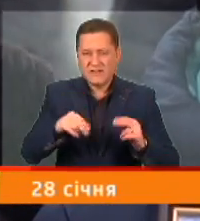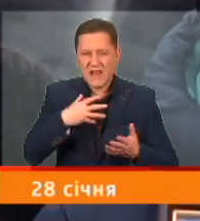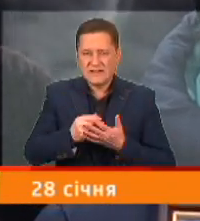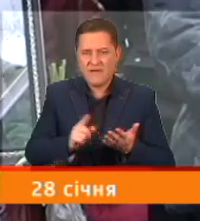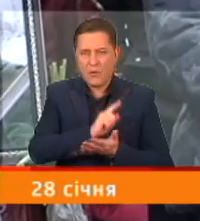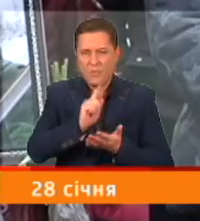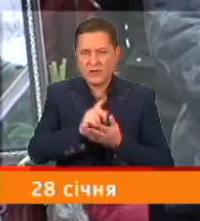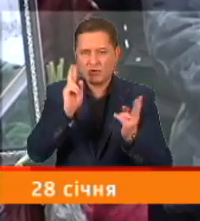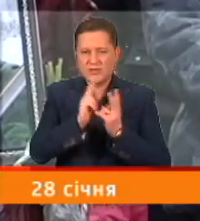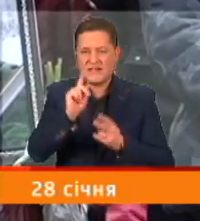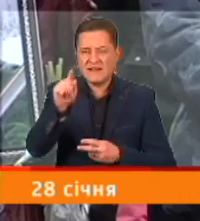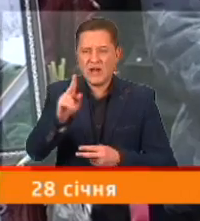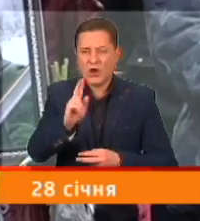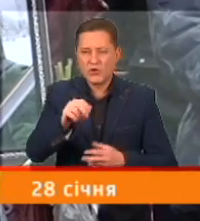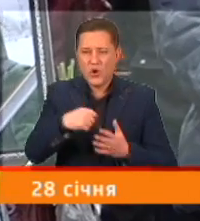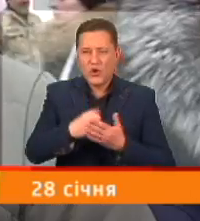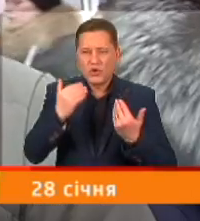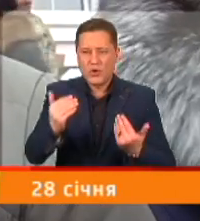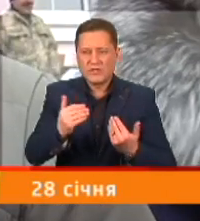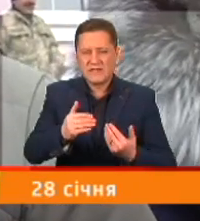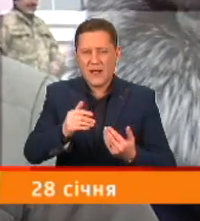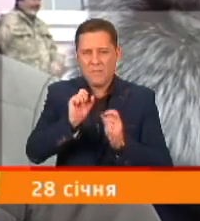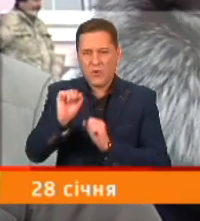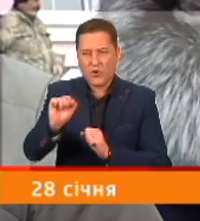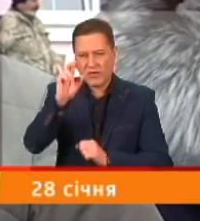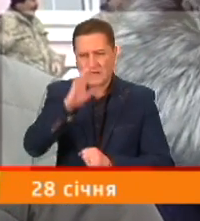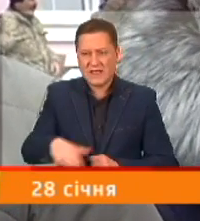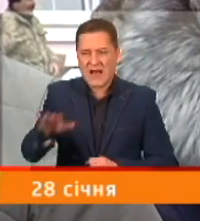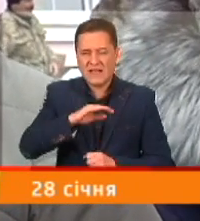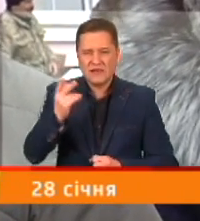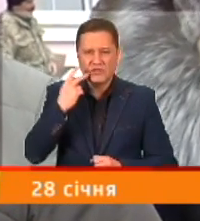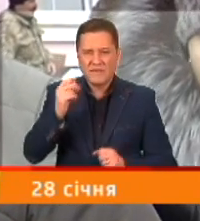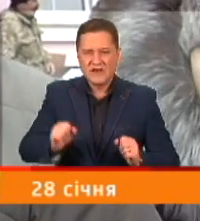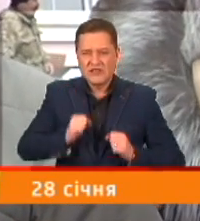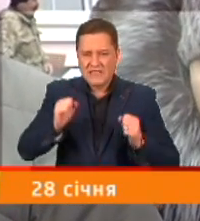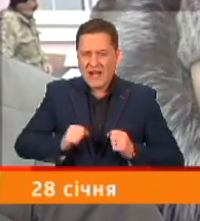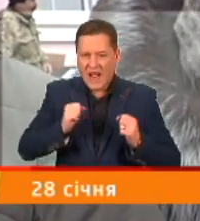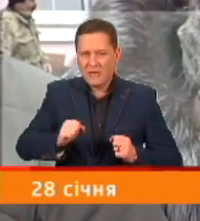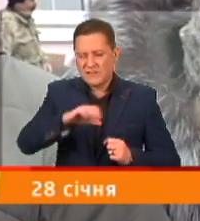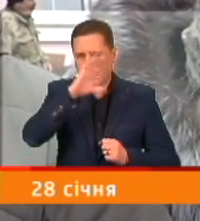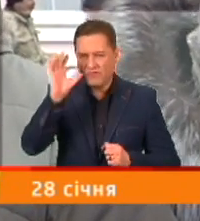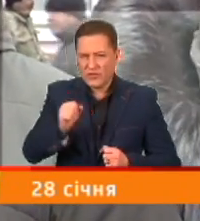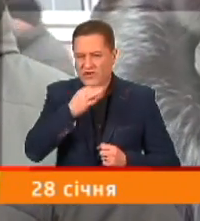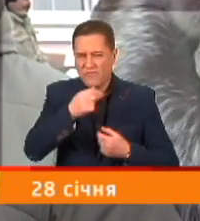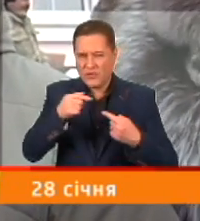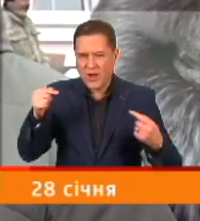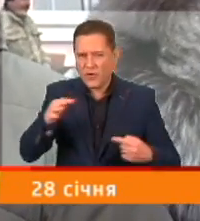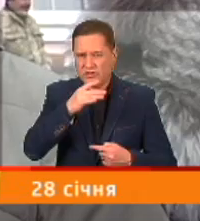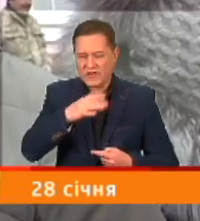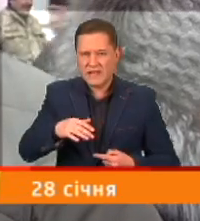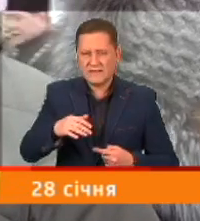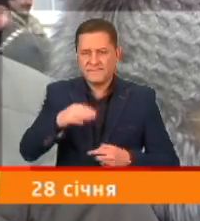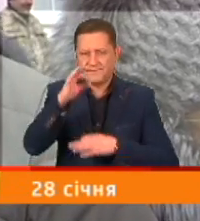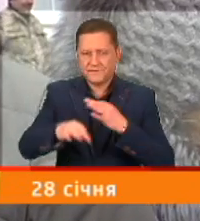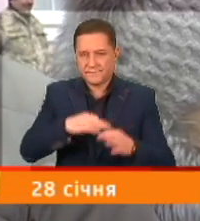обов'язком зустріти тих, хто досі боронить країну. Завжди стараємося і навіть вночі, чи в будь-який час доби бути на